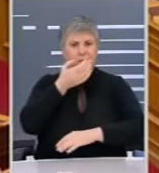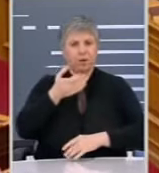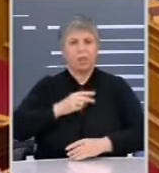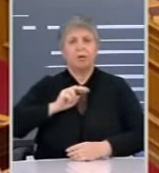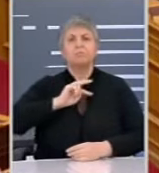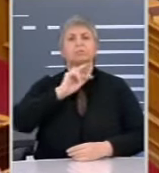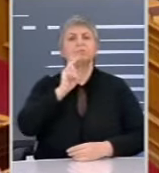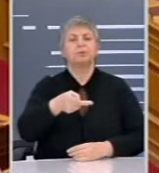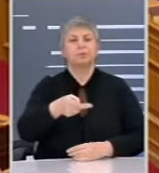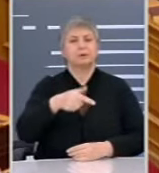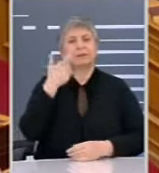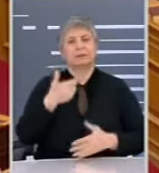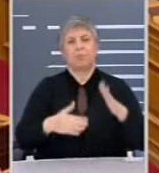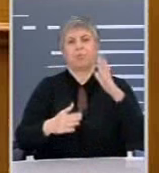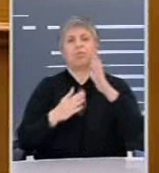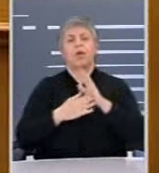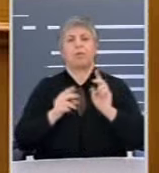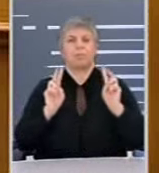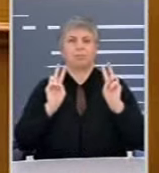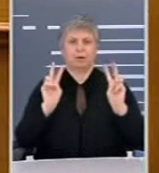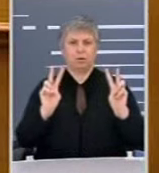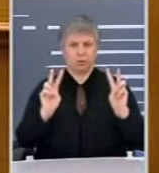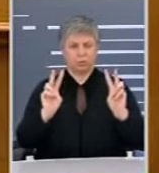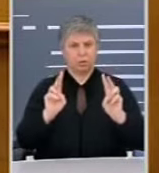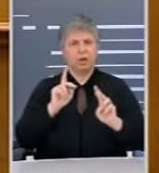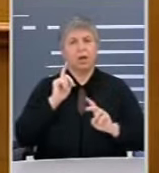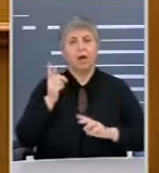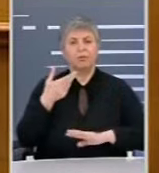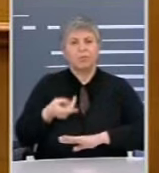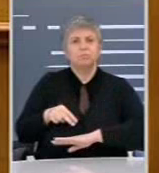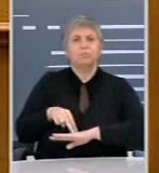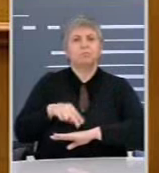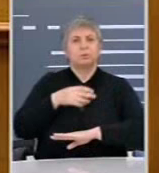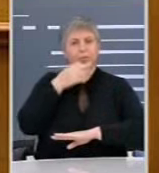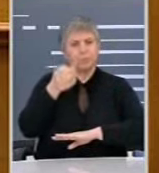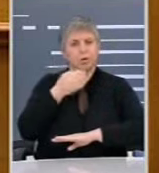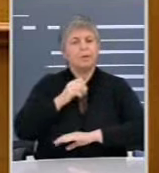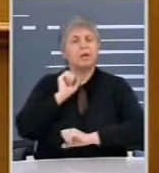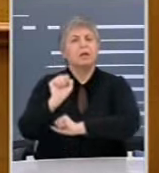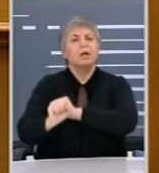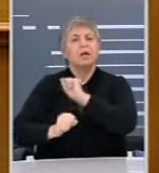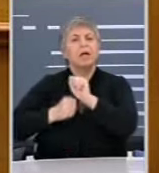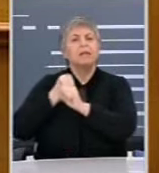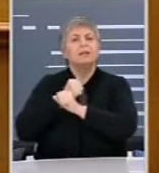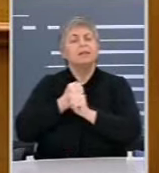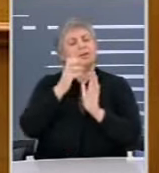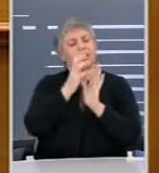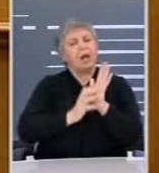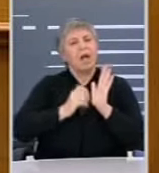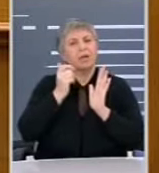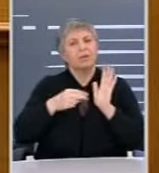στην κυρία γεννηματά στην πρόεδρο του πασοκ για αυτά που είπε για την ετήσια έκθεση για το έτος 2016 της